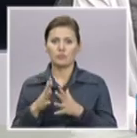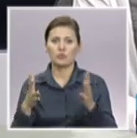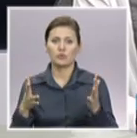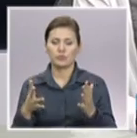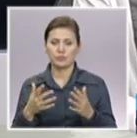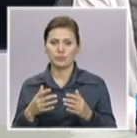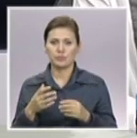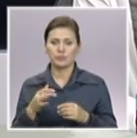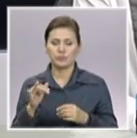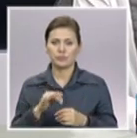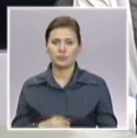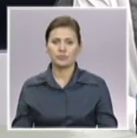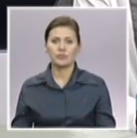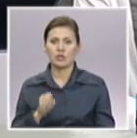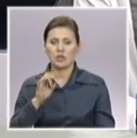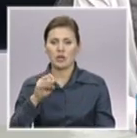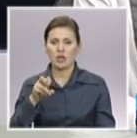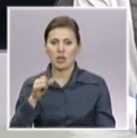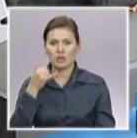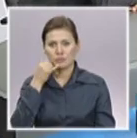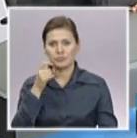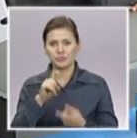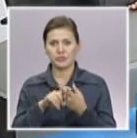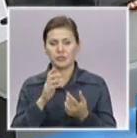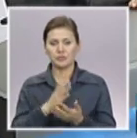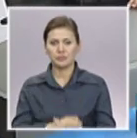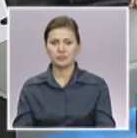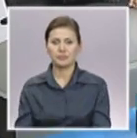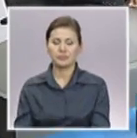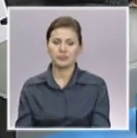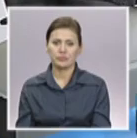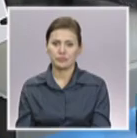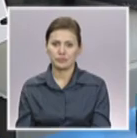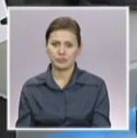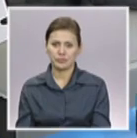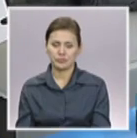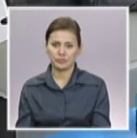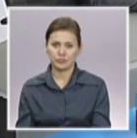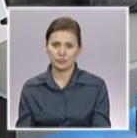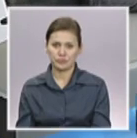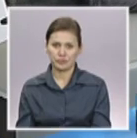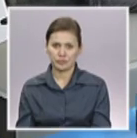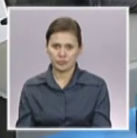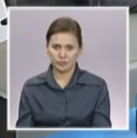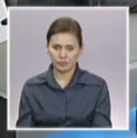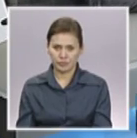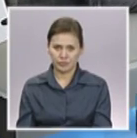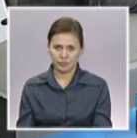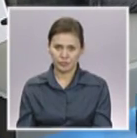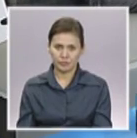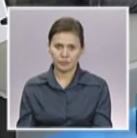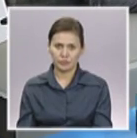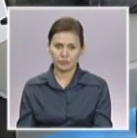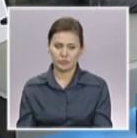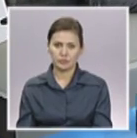дорогах. Ерлан, у нас телезритель присоединился к нашему разговору. Давайте дадим возможность ему обратиться к нам с вопросом или пожеланием.